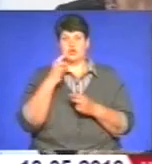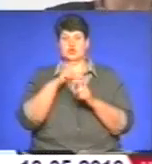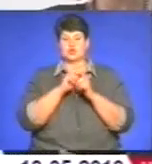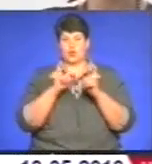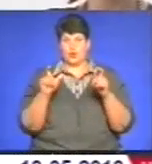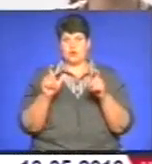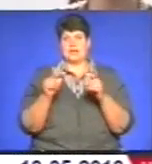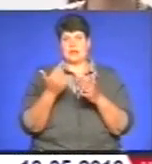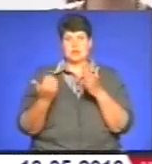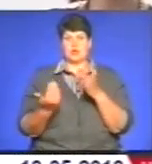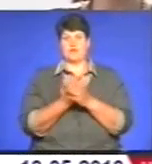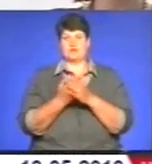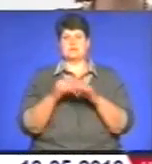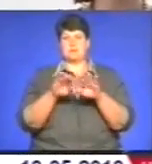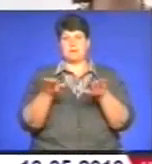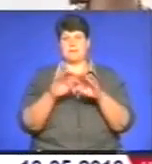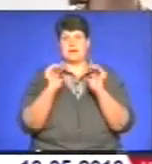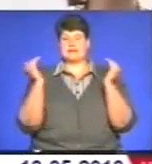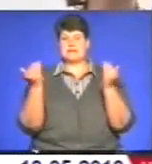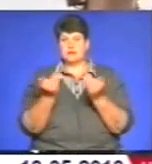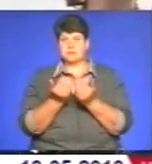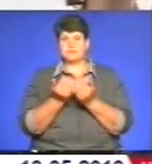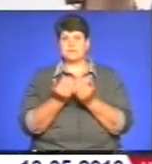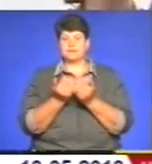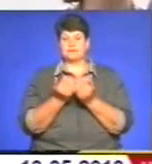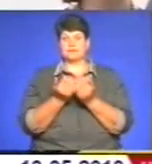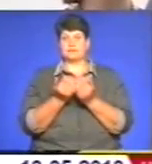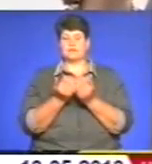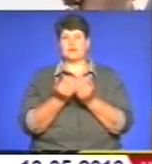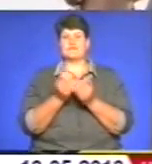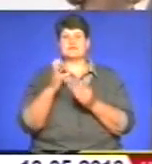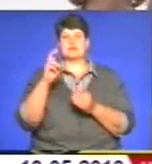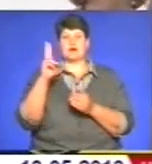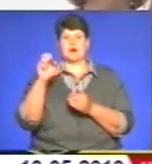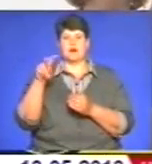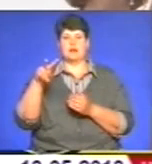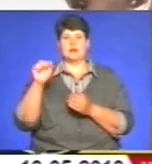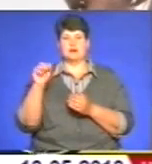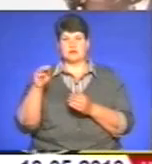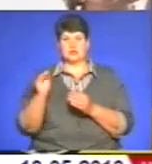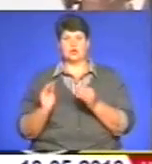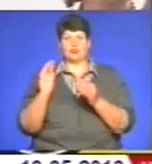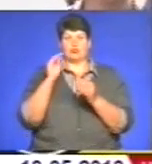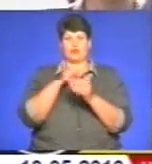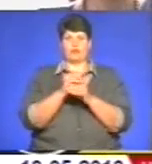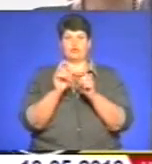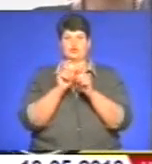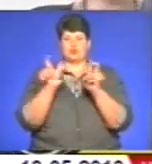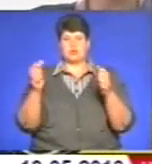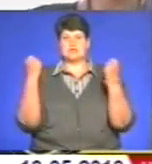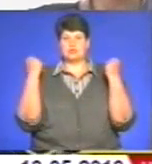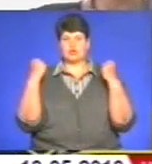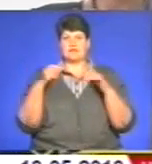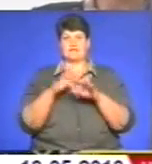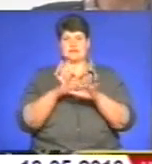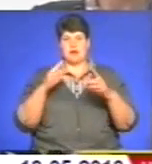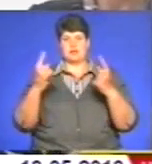нові з плавательним басейном. Добудови робимо в старій скалаті. До школи робимо добудову спортивного зала